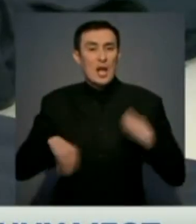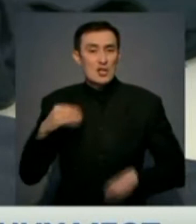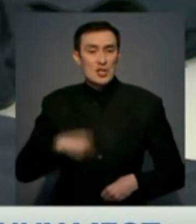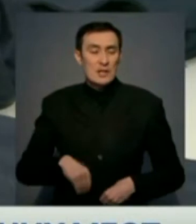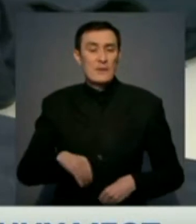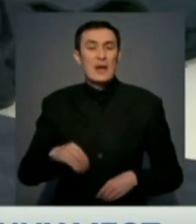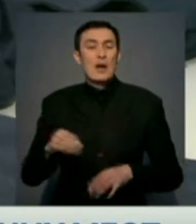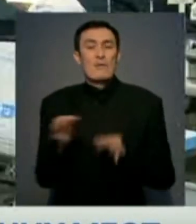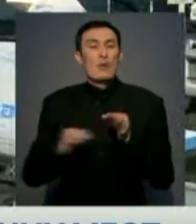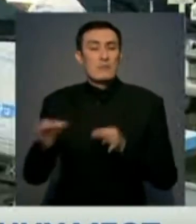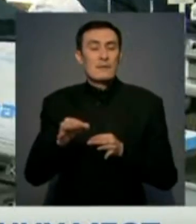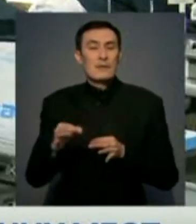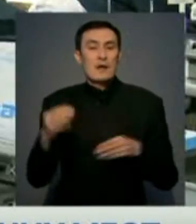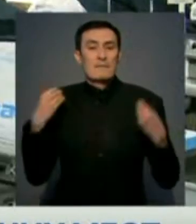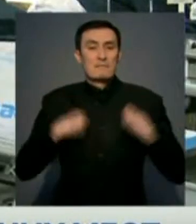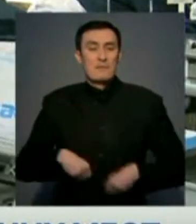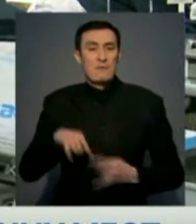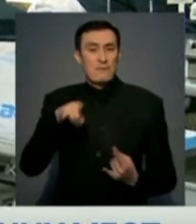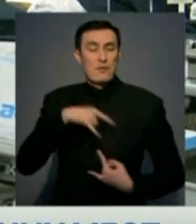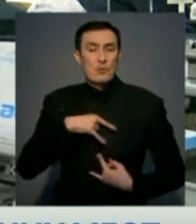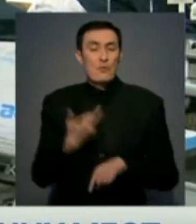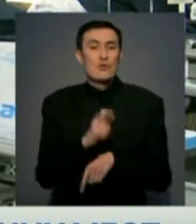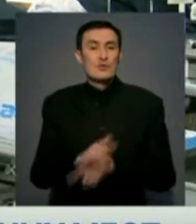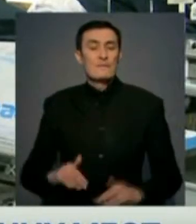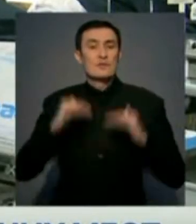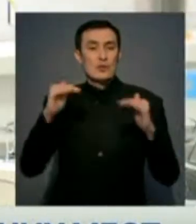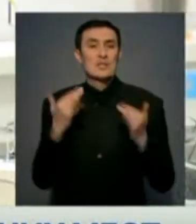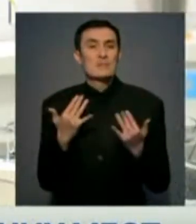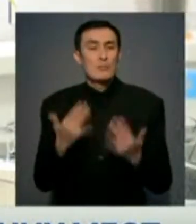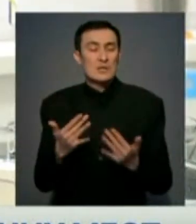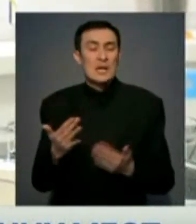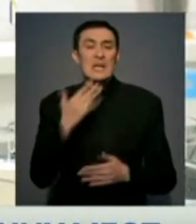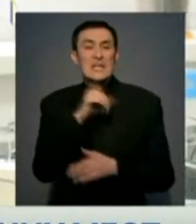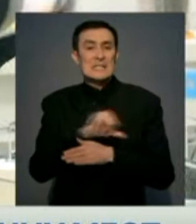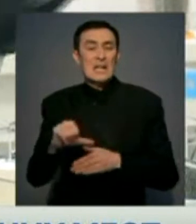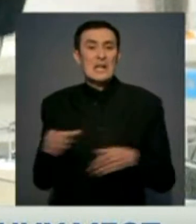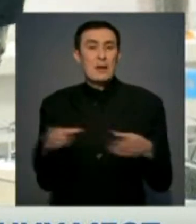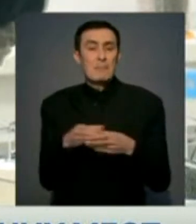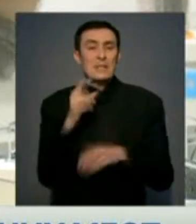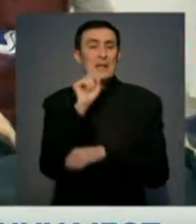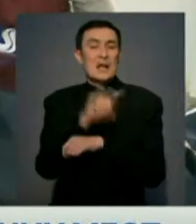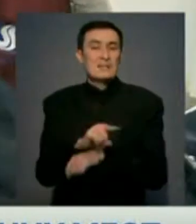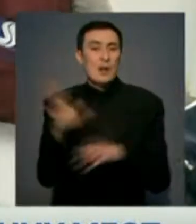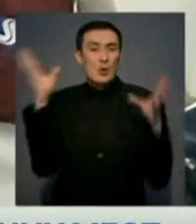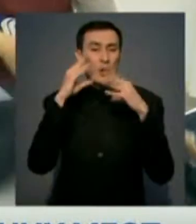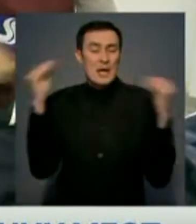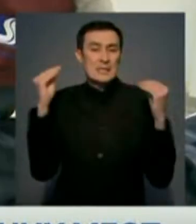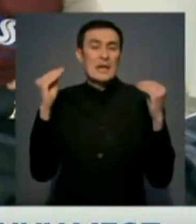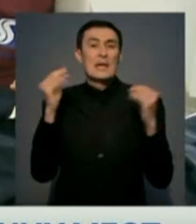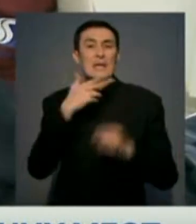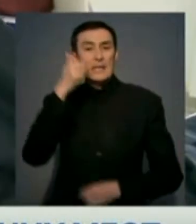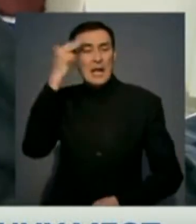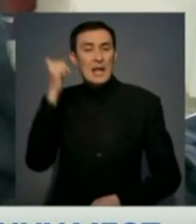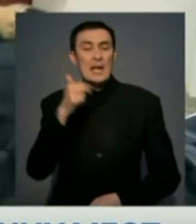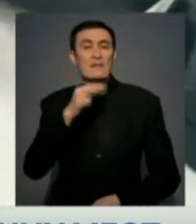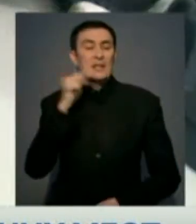нефтяном регионе спрос на униформу очень высок. Раньше иностранные компании заказывали ее из Голландии, Италии или Китая. Теперь